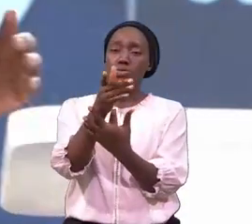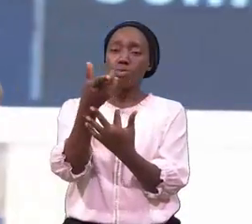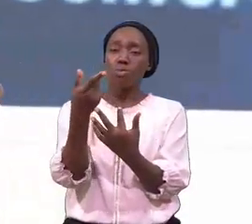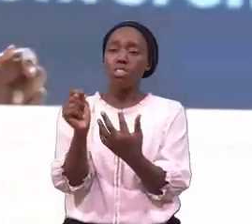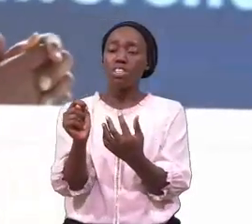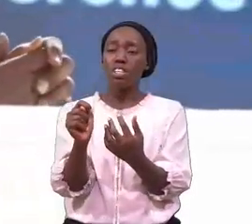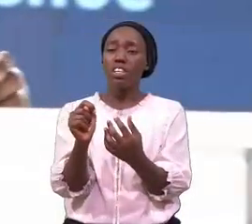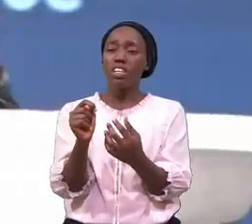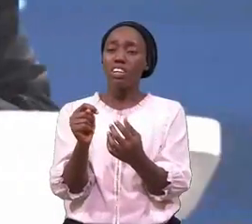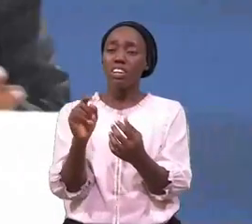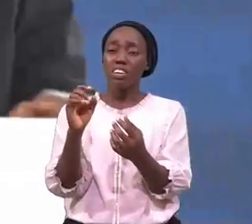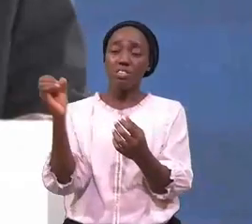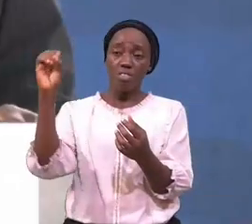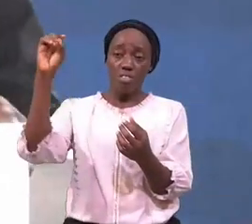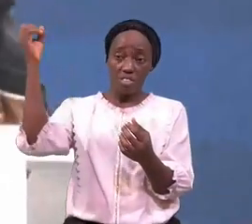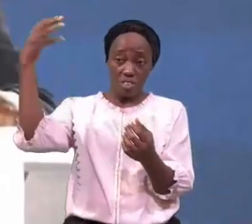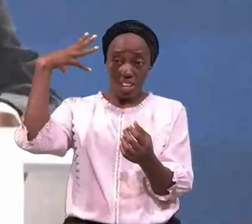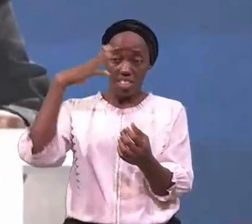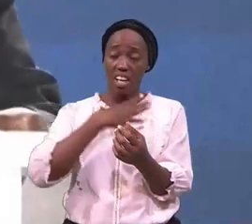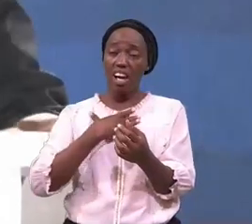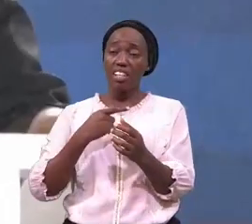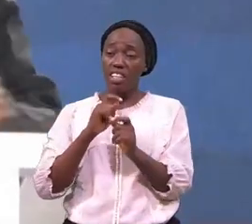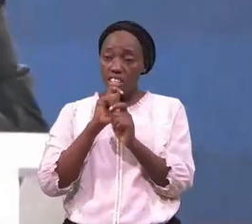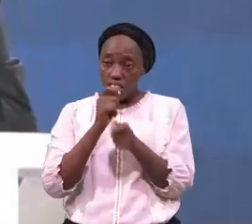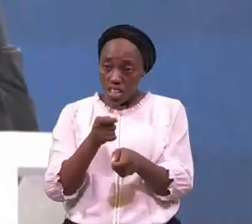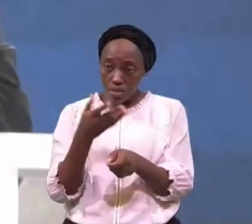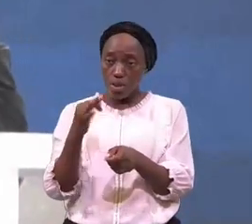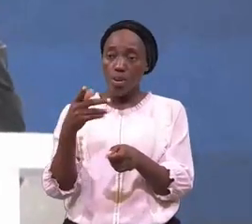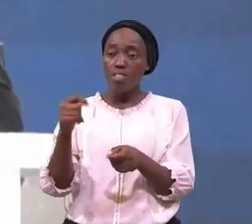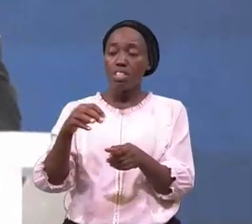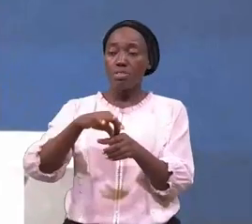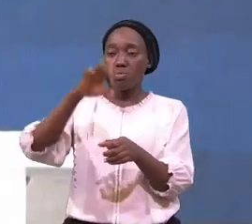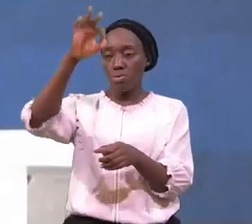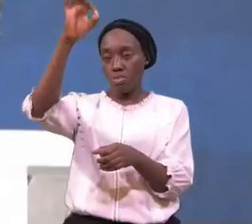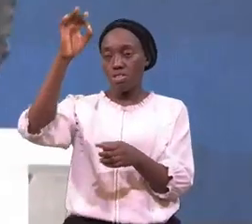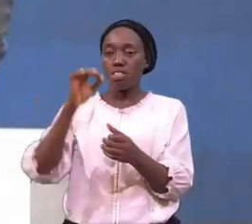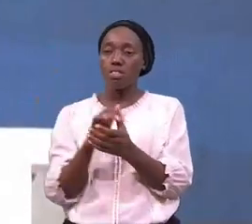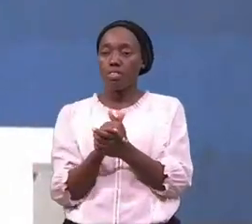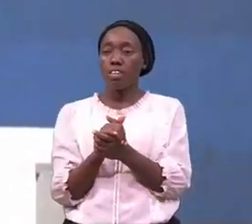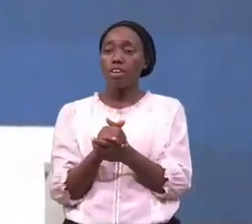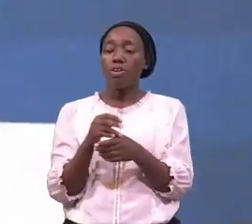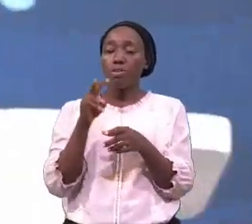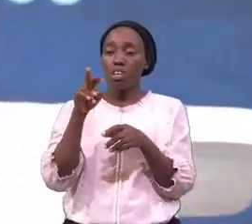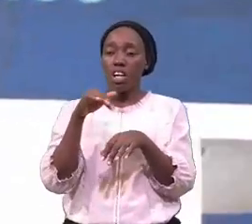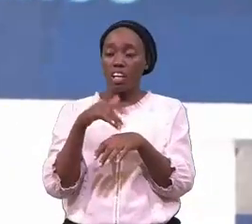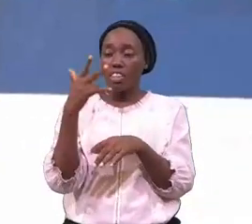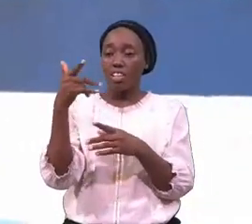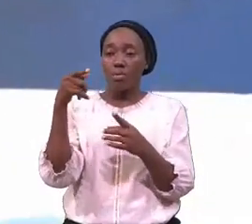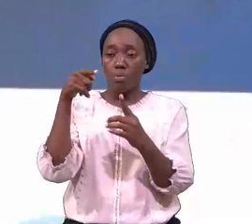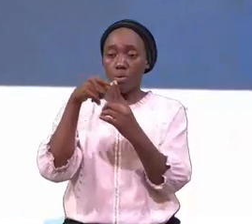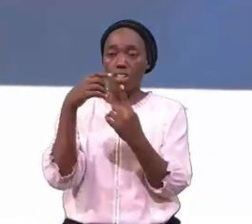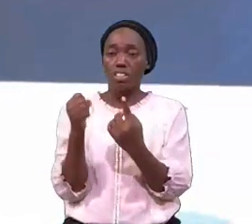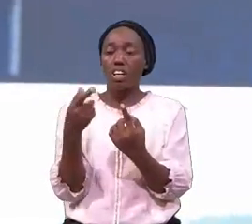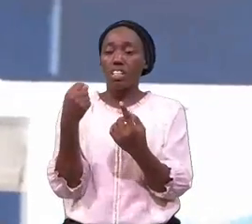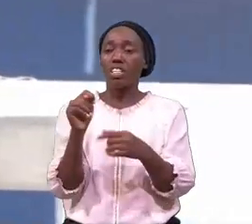Une plus grande croissance à travers la grâce et les dons de l'Esprit. Il y a trois points à considérer.